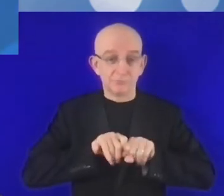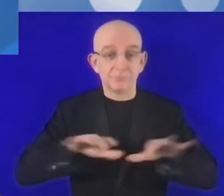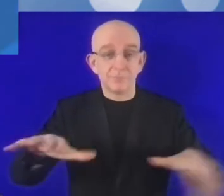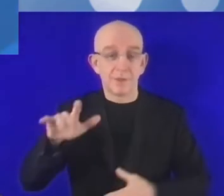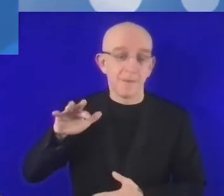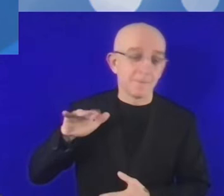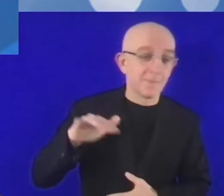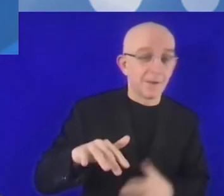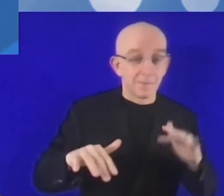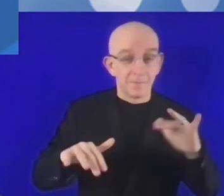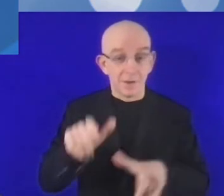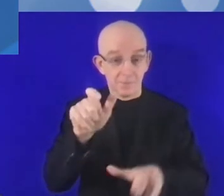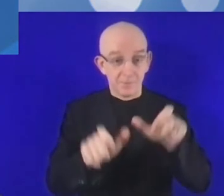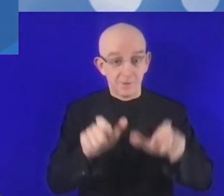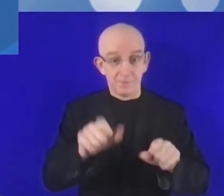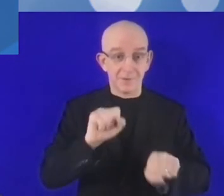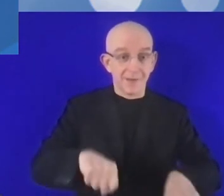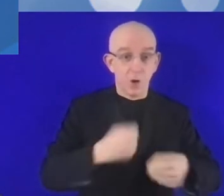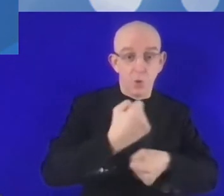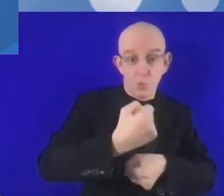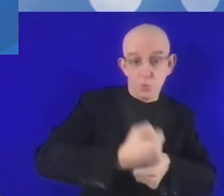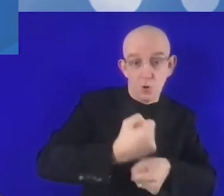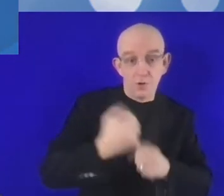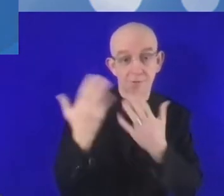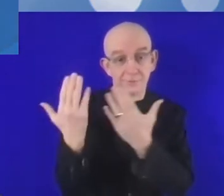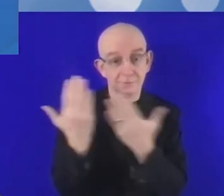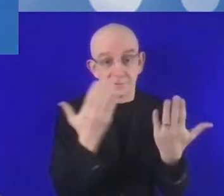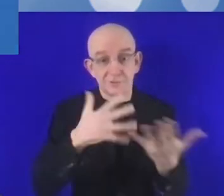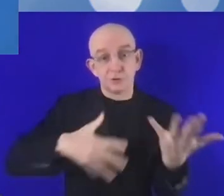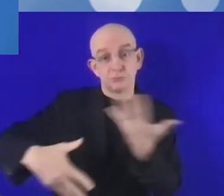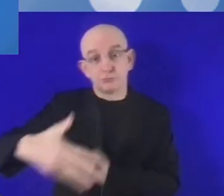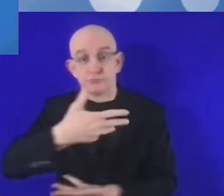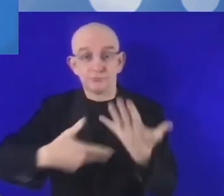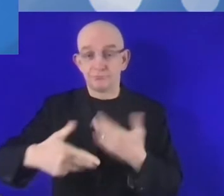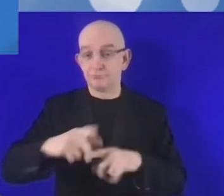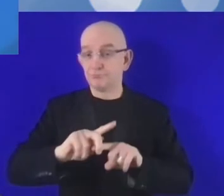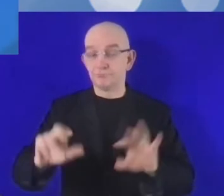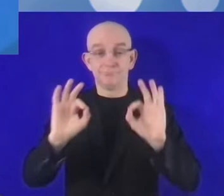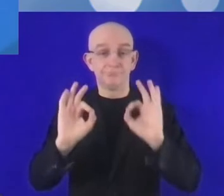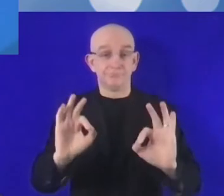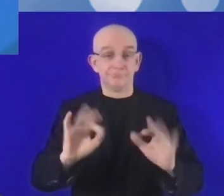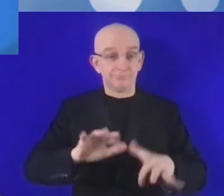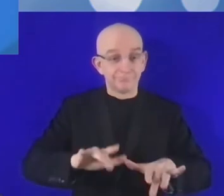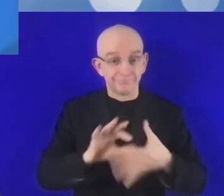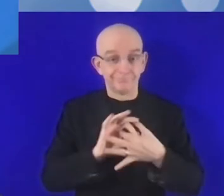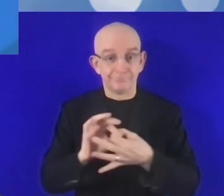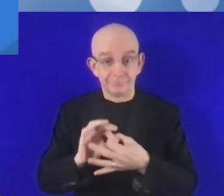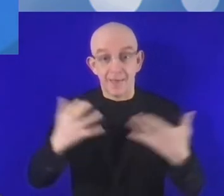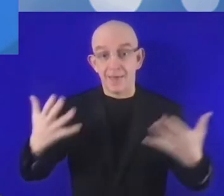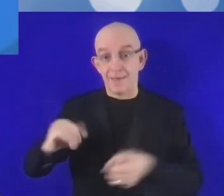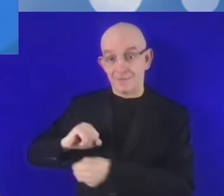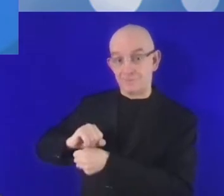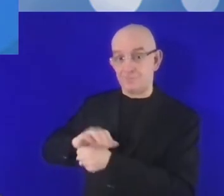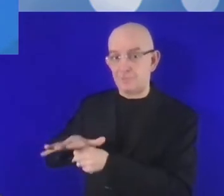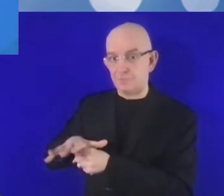la transition numérique était importante. Internet nous a sauvé la vie. Nous a sauvé la vie au niveau du travail, autant qu'au niveau de la vie de famille, au niveau de